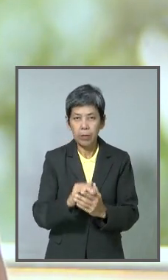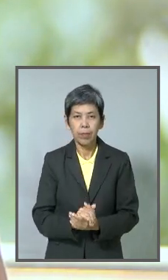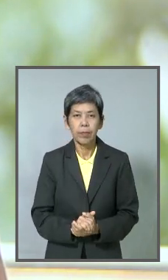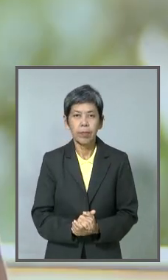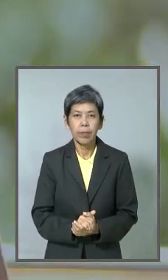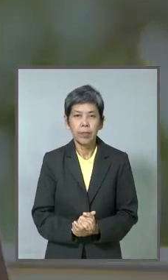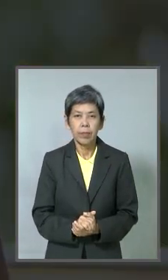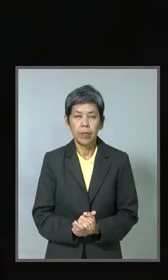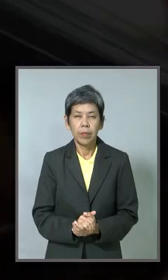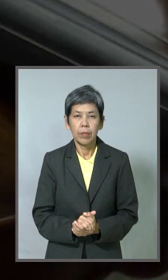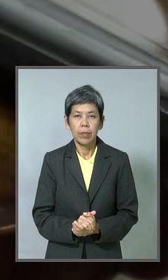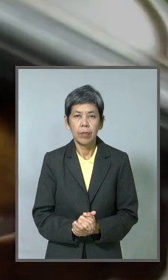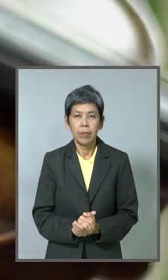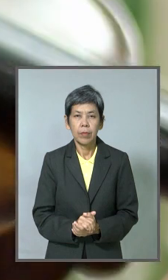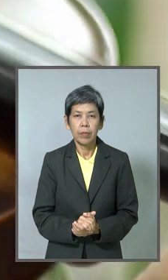าได้ดีขึ้น